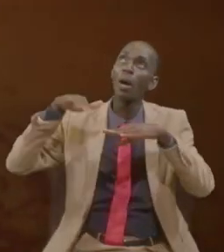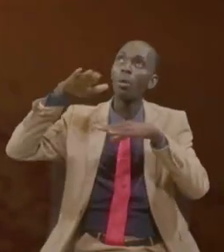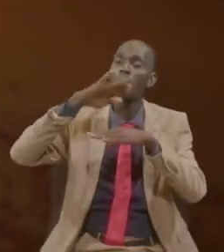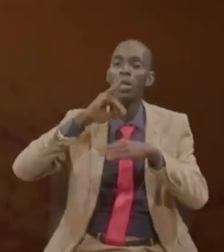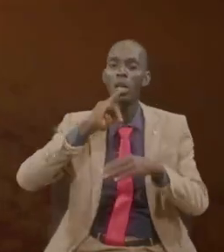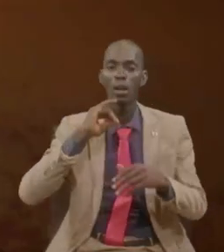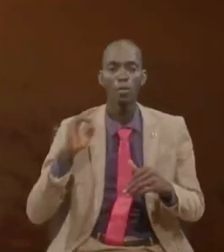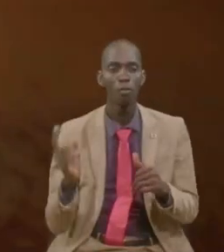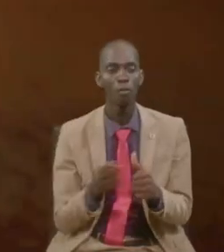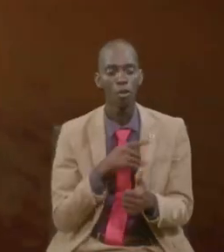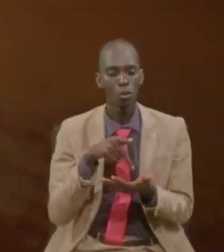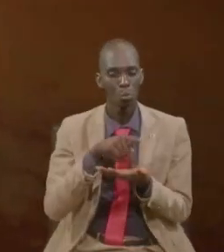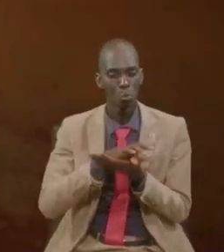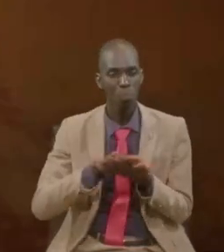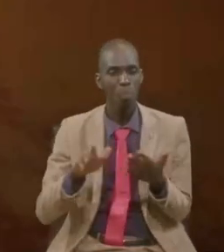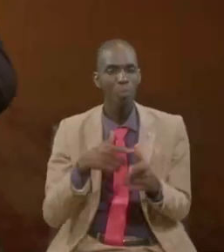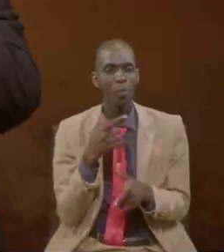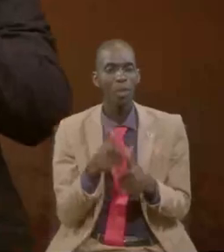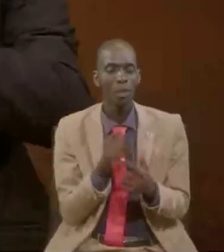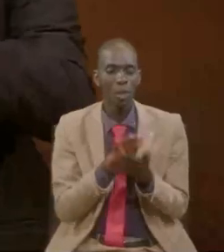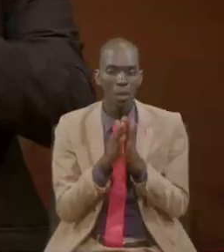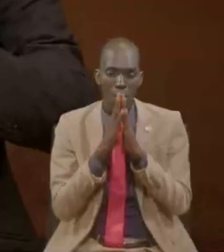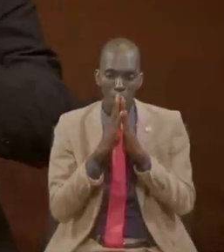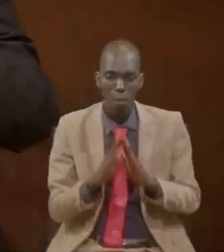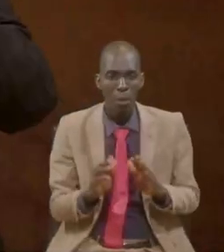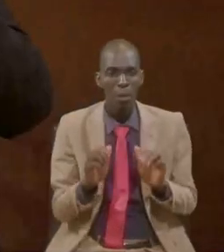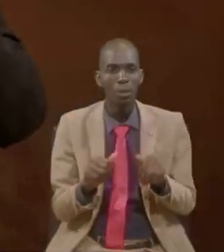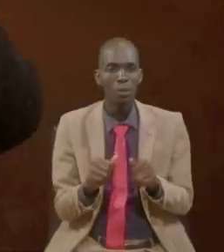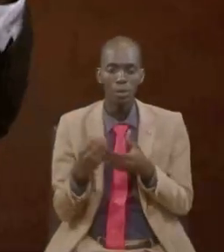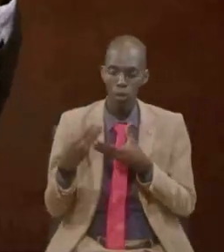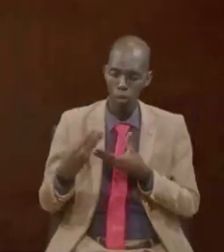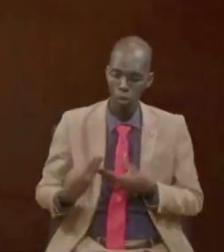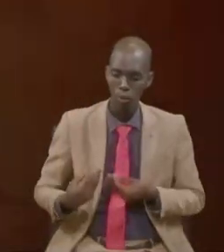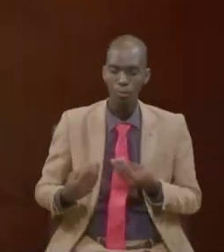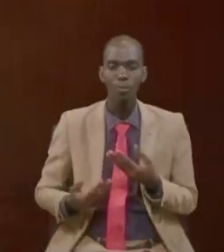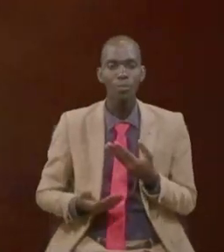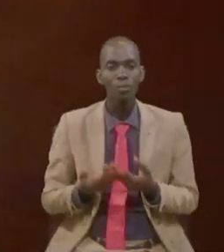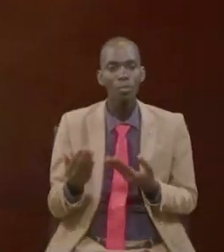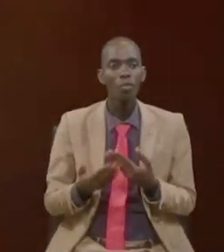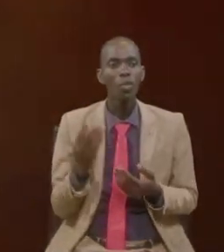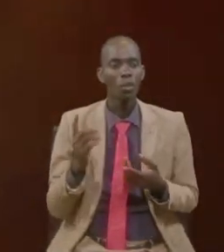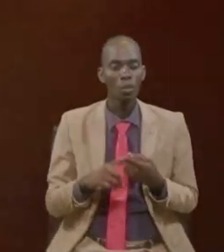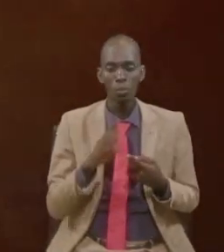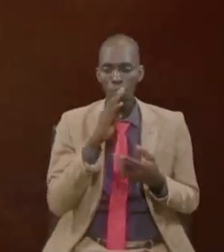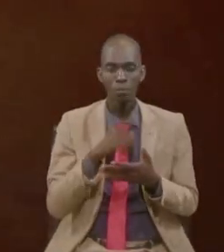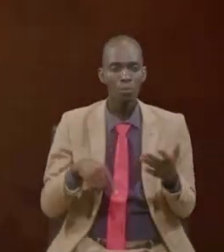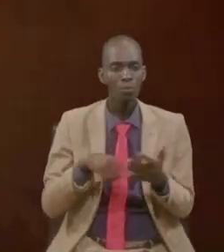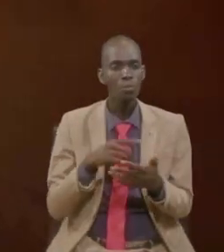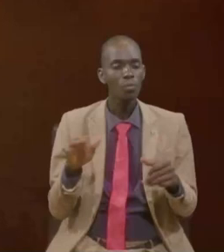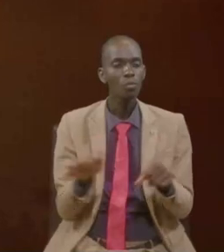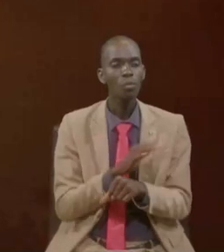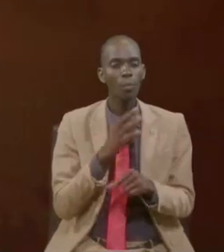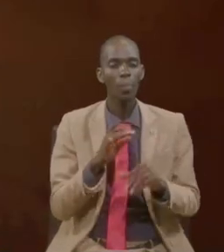est premièrement pure, ensuite pacifique, modérée, conciliante, pleine